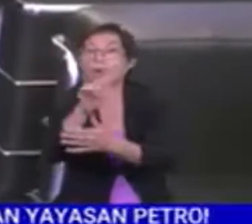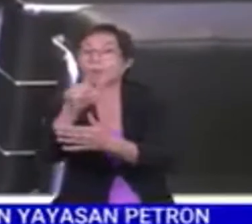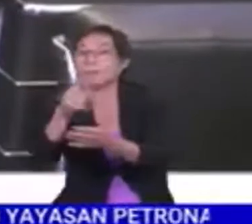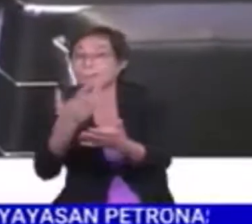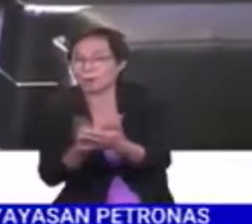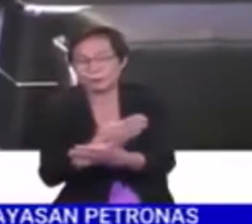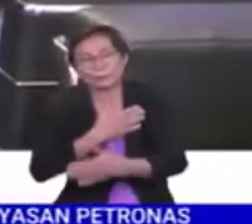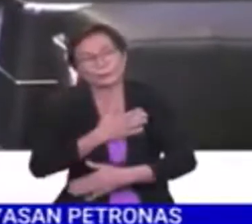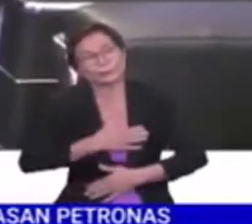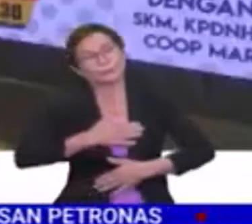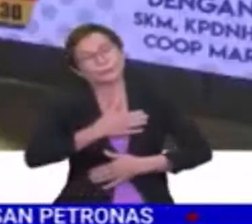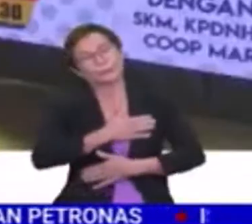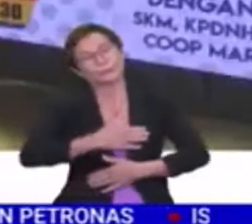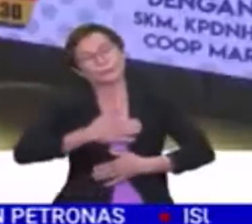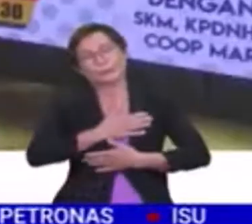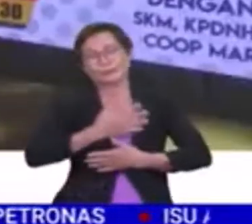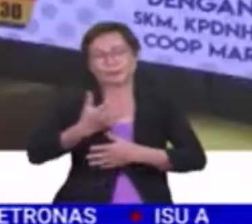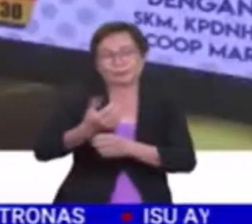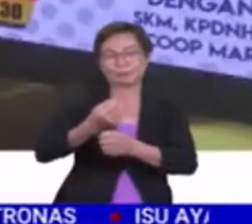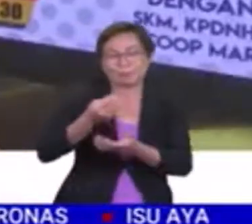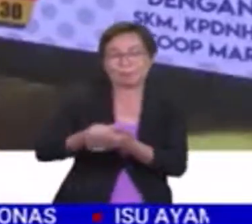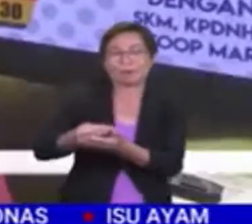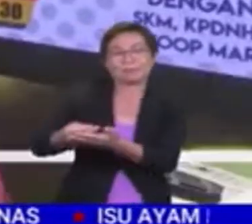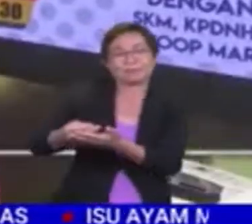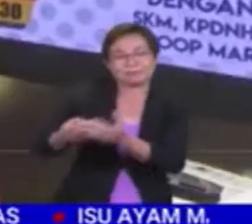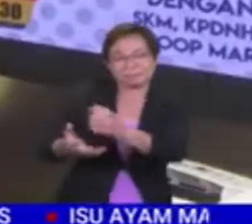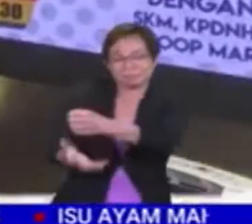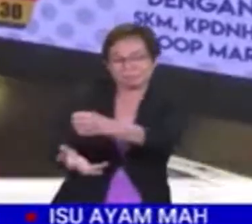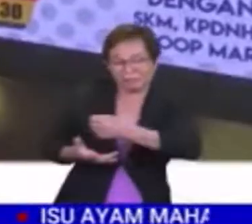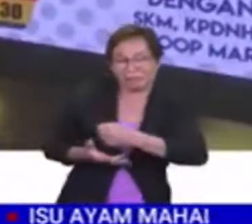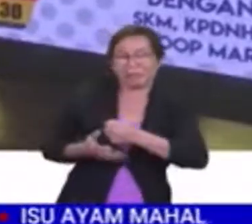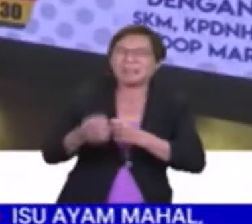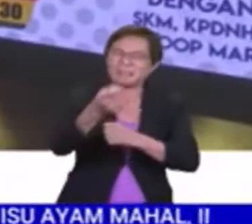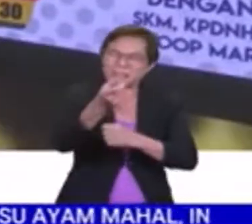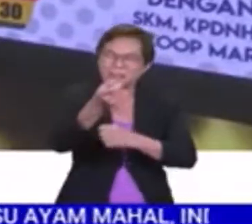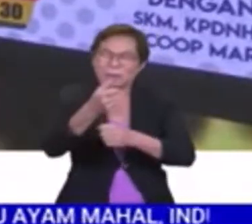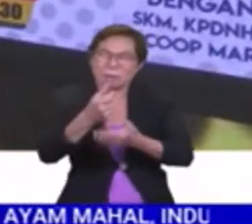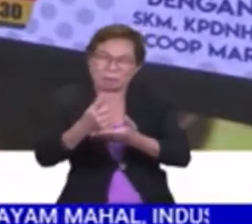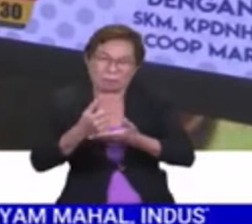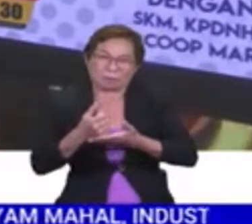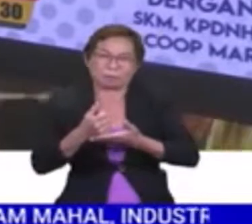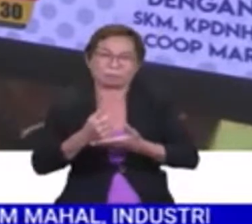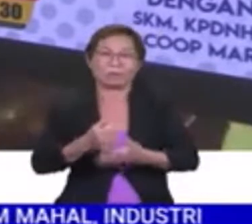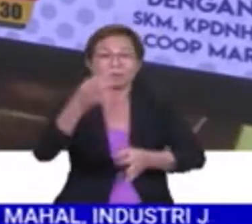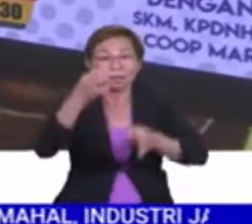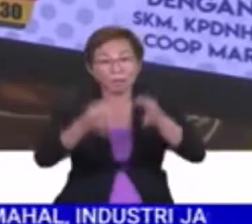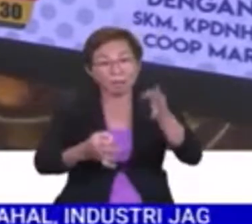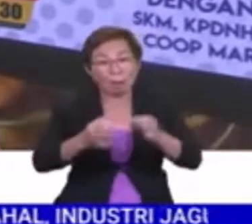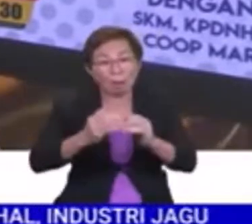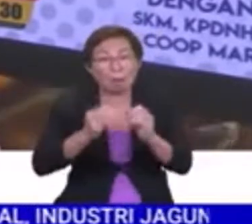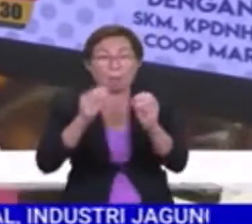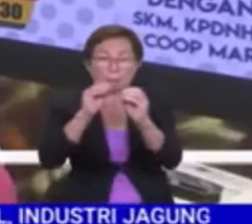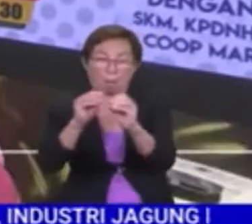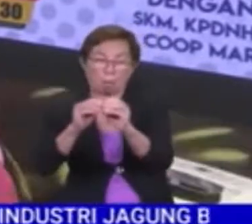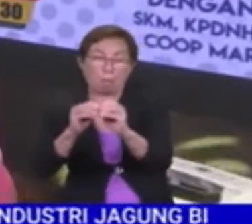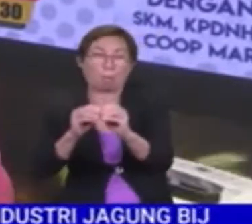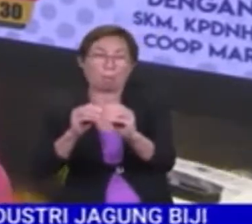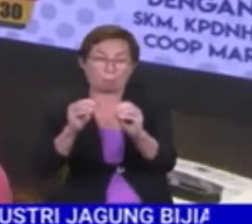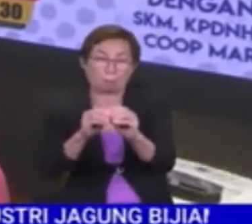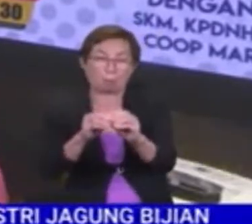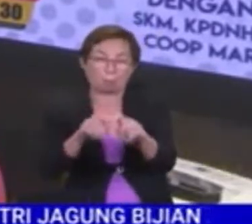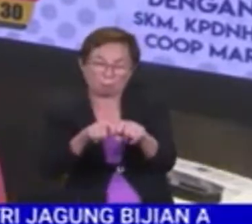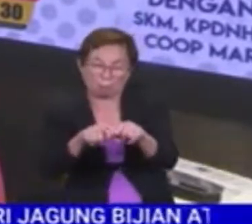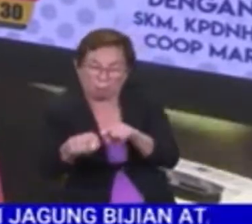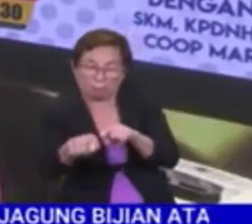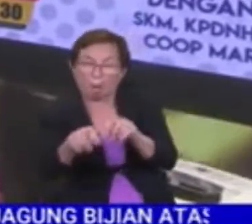Alhamdulillah seronok dapat. Aku sebenarnya sedikit sebanyak dapat membantulah. Meskipun kalau ikutkan lebih lagi lah apa yang dah